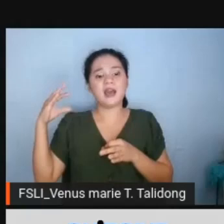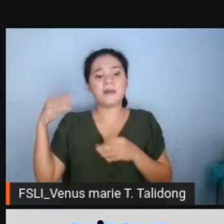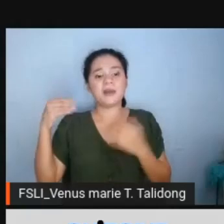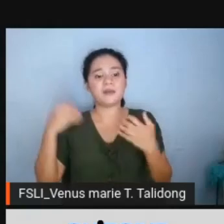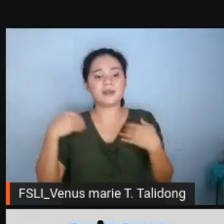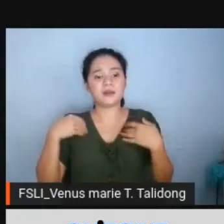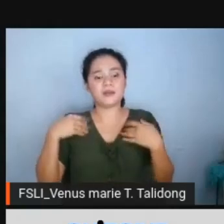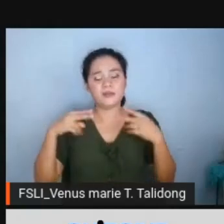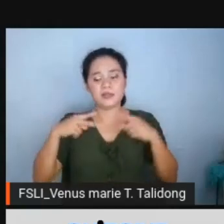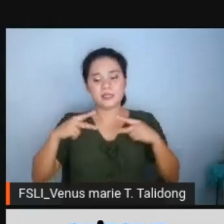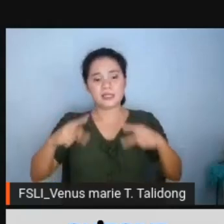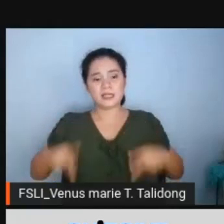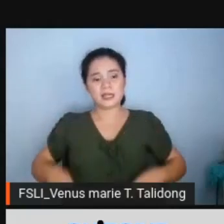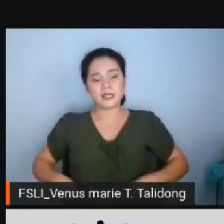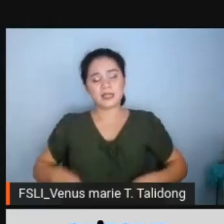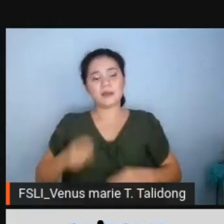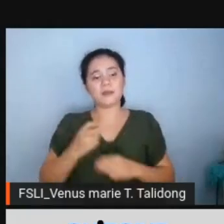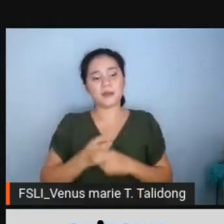yung classroom nila